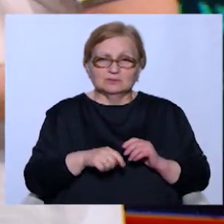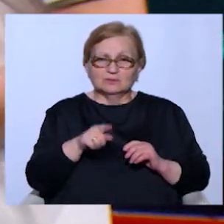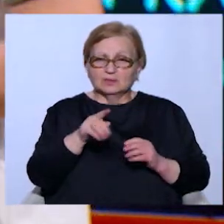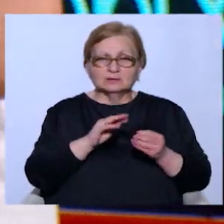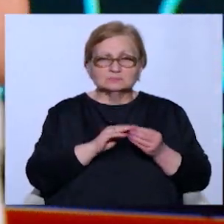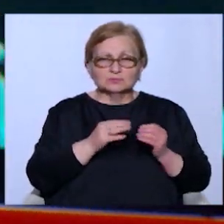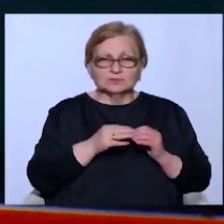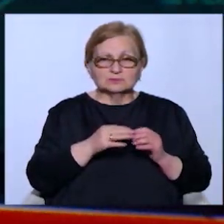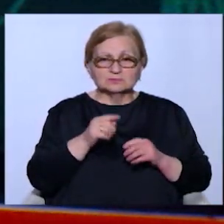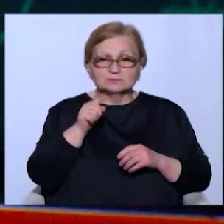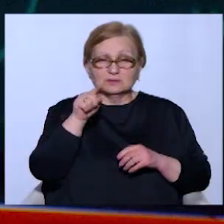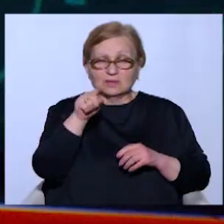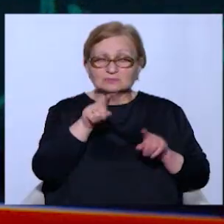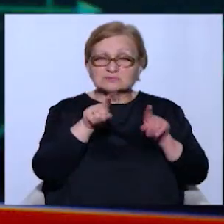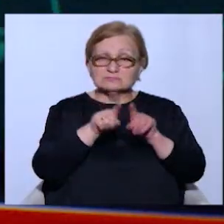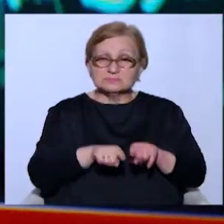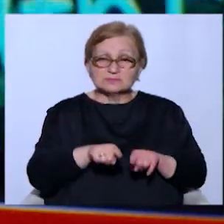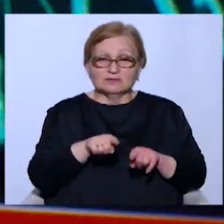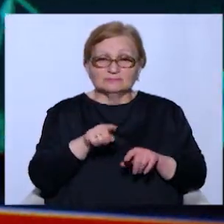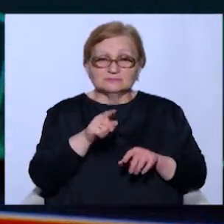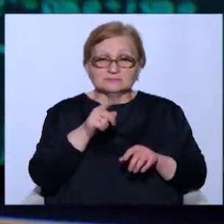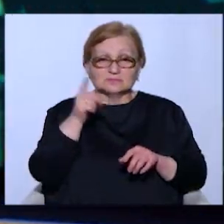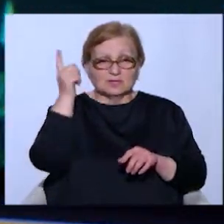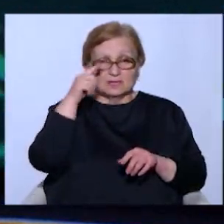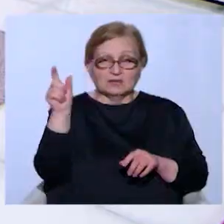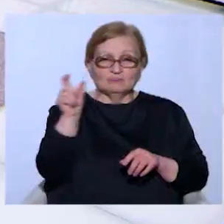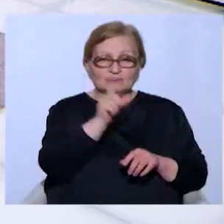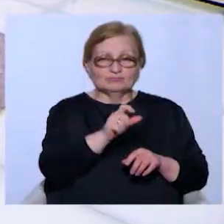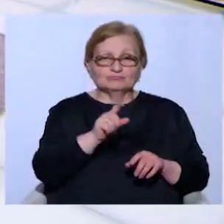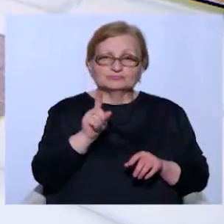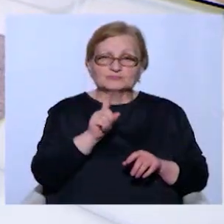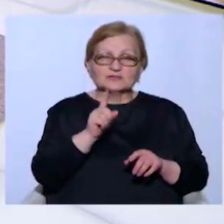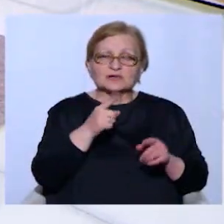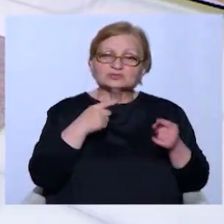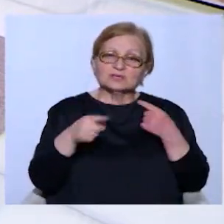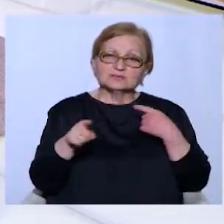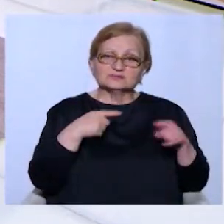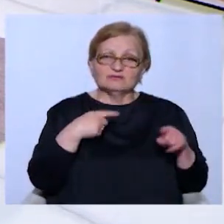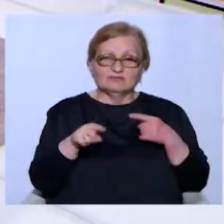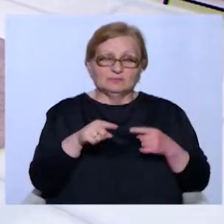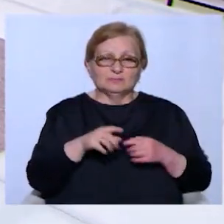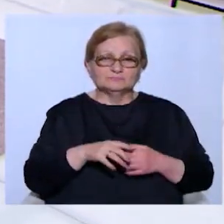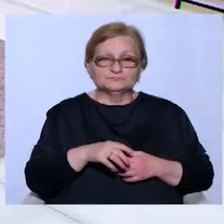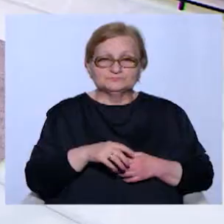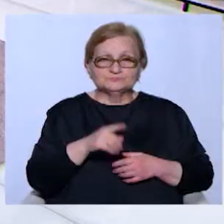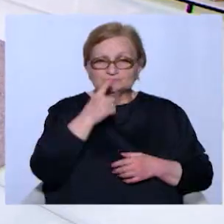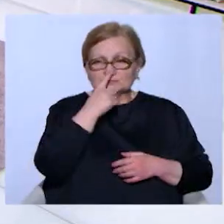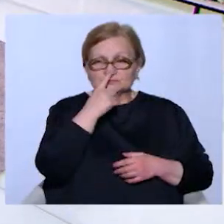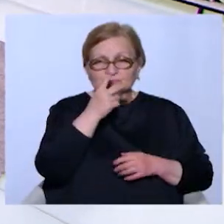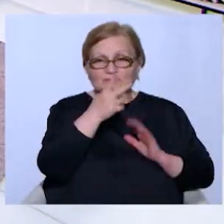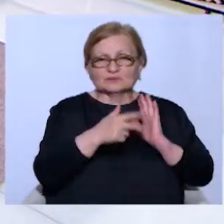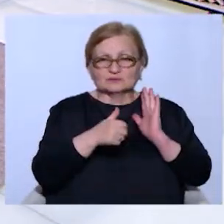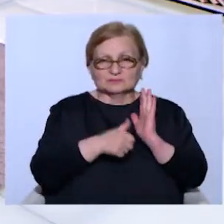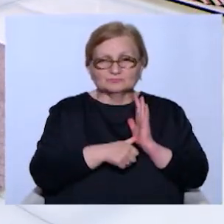პრობლემა არ იქნება. მოდით ამის მსგავსი ამოცანა განვიხილოთ და მერე შევეცადოთ გავიგოთ რა შეიძლება განსხვავდება ამ ამოცანის შორის. ისე